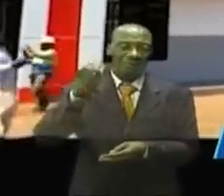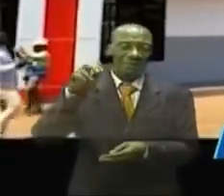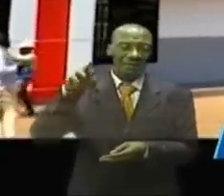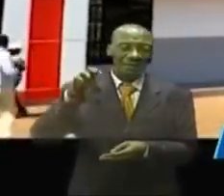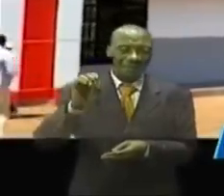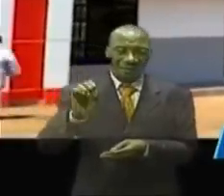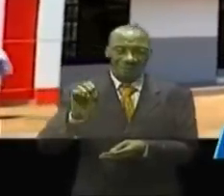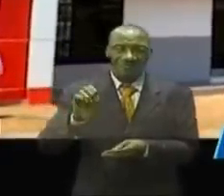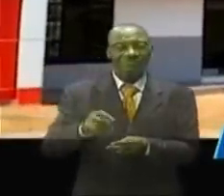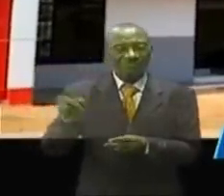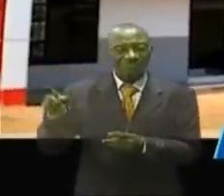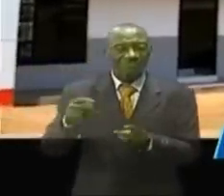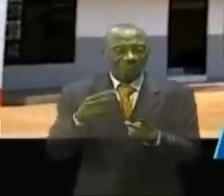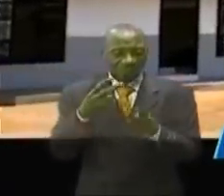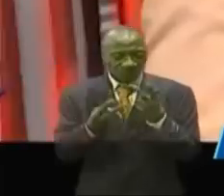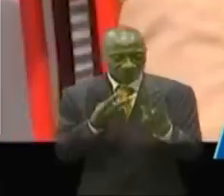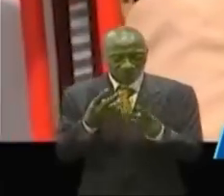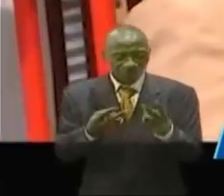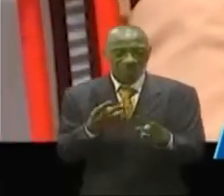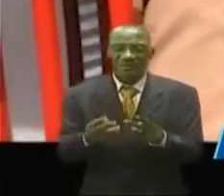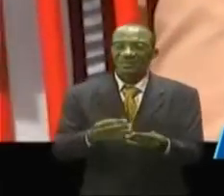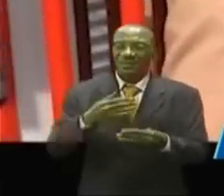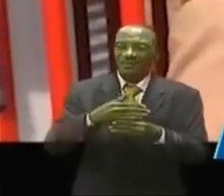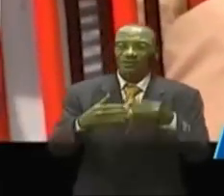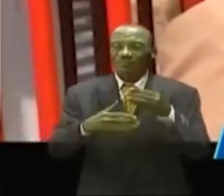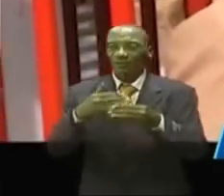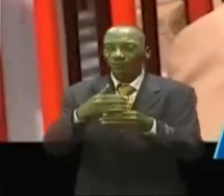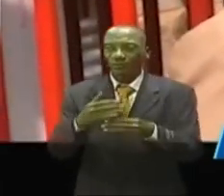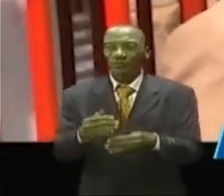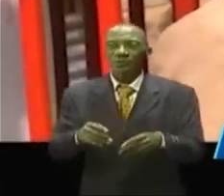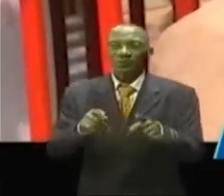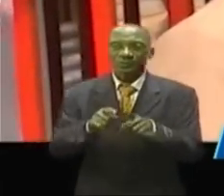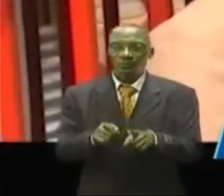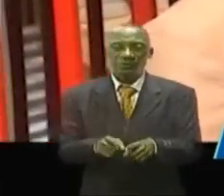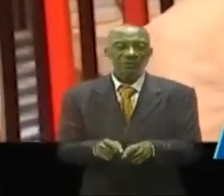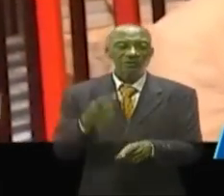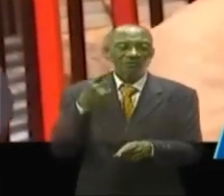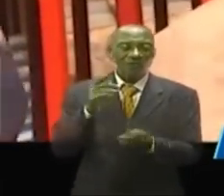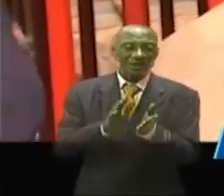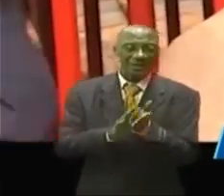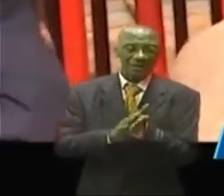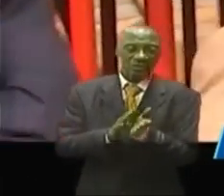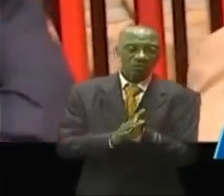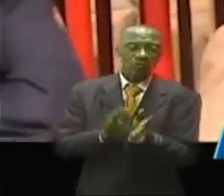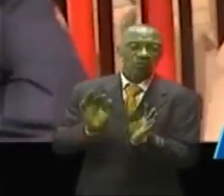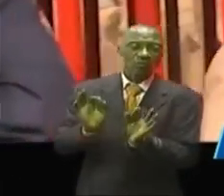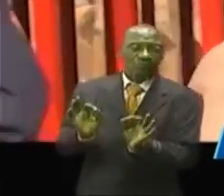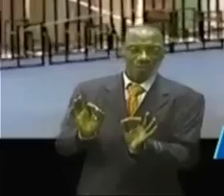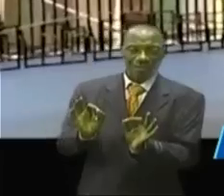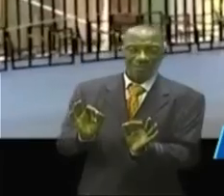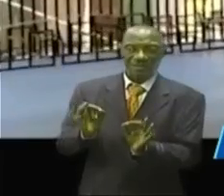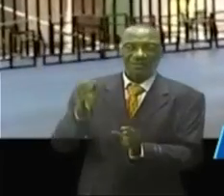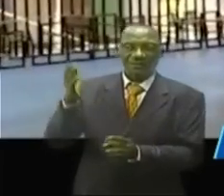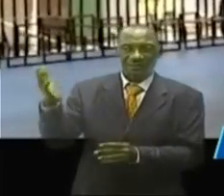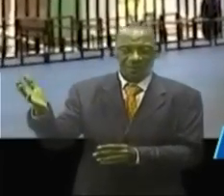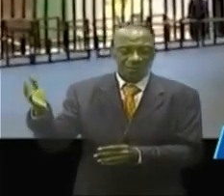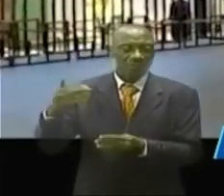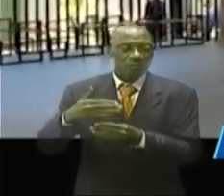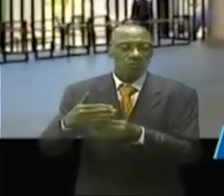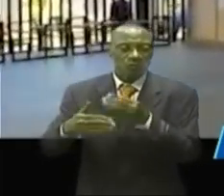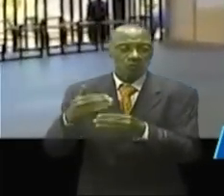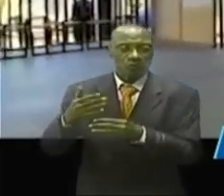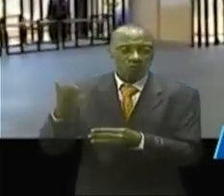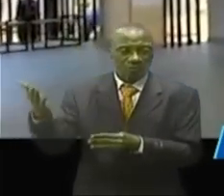impressionné par les infrastructures et les conditions d'accueil de l'école moderne EP1 Mwanda Garçon, construite dans